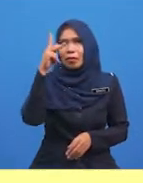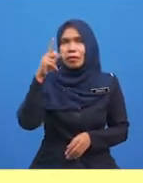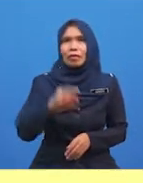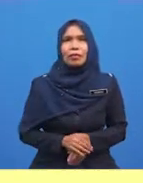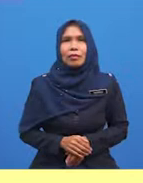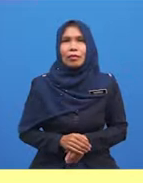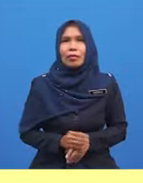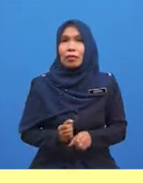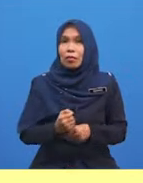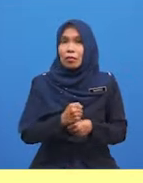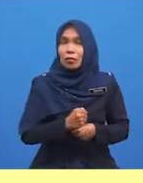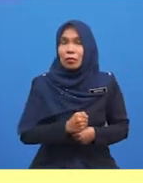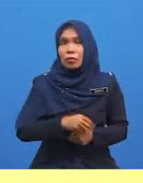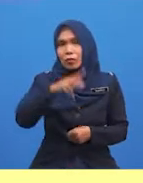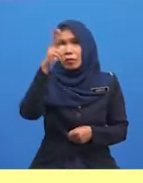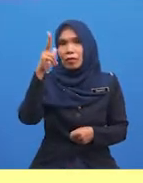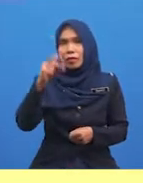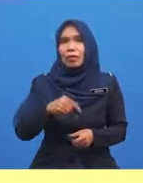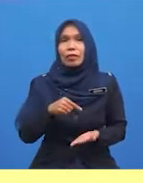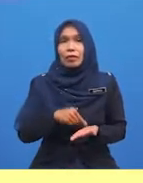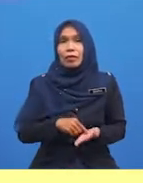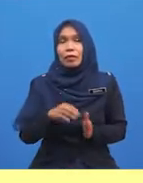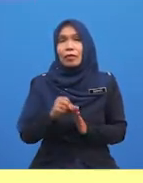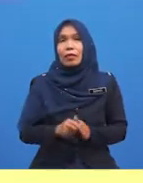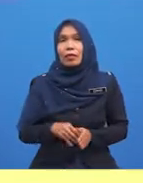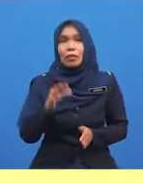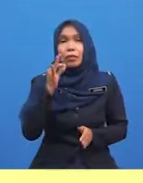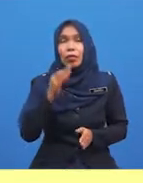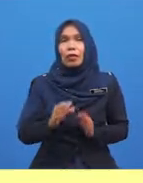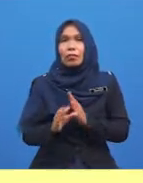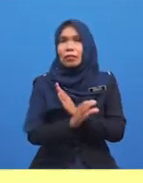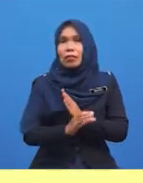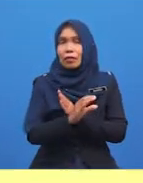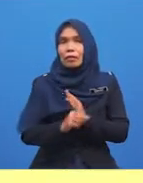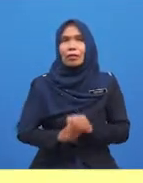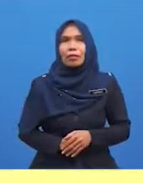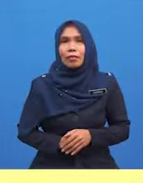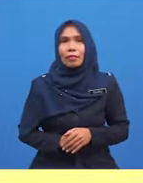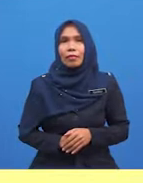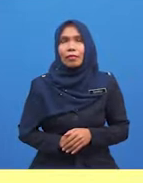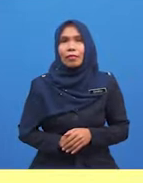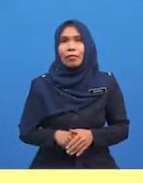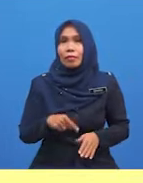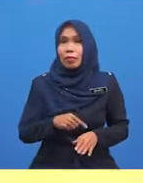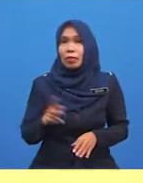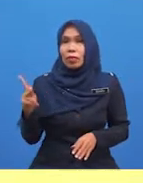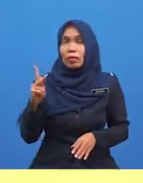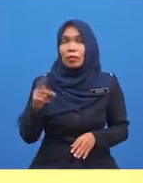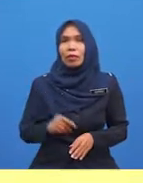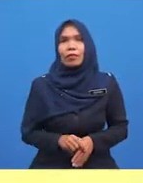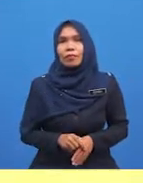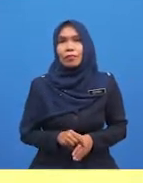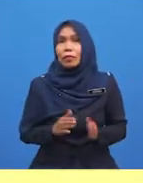adalah sebuah negara yang pemerintahannya dikuasai penuh atau secara mutlak oleh raja atau